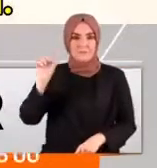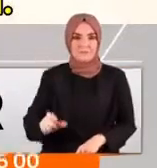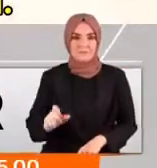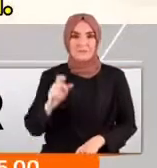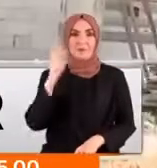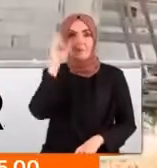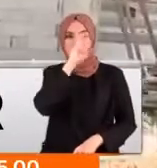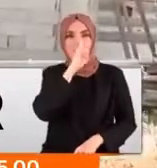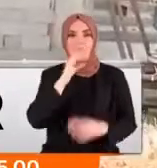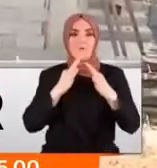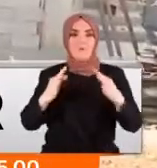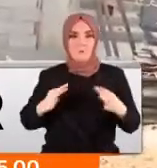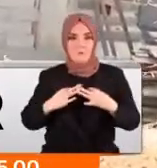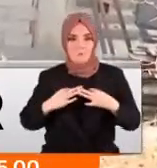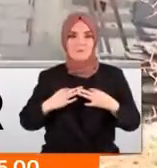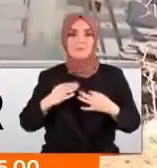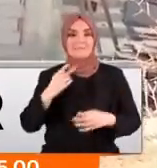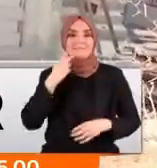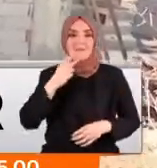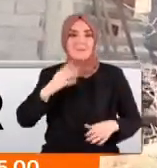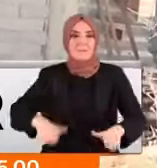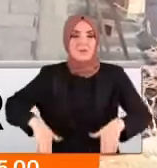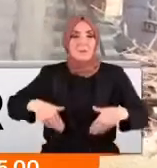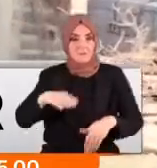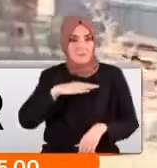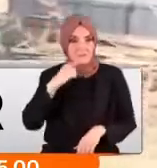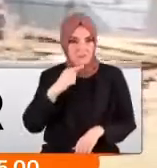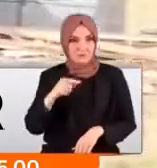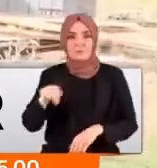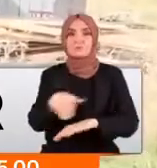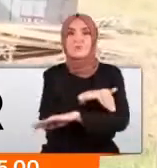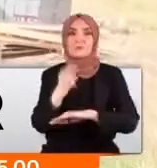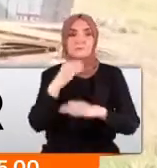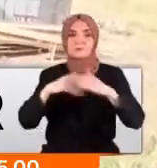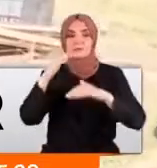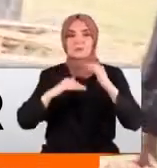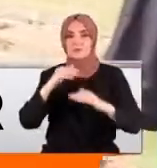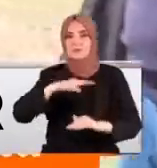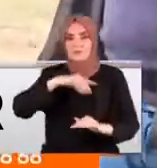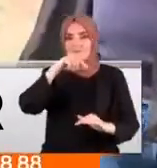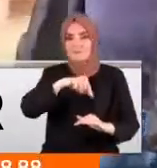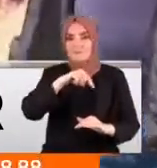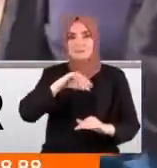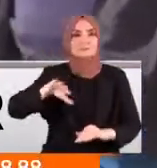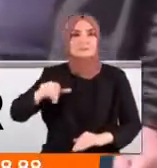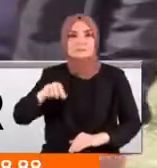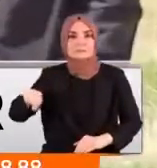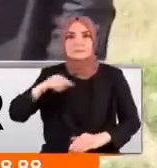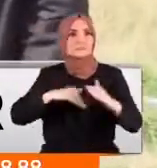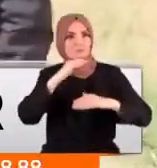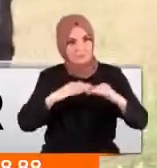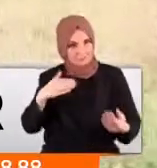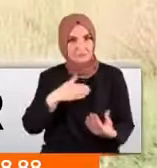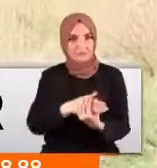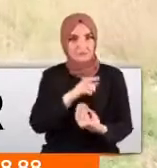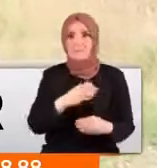sarı pantolu vardı. O sokakta bir de inşaat devam ediyordu. Ancak hırsızlar bu inşaata da dadandı ve buradaki malzemeleri çaldı.